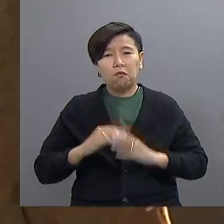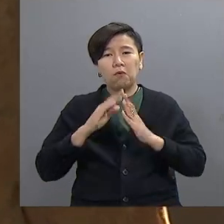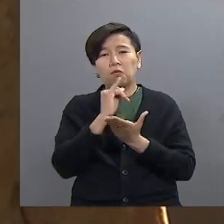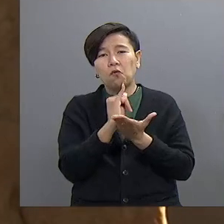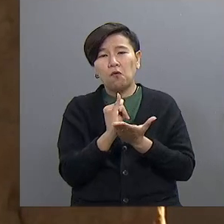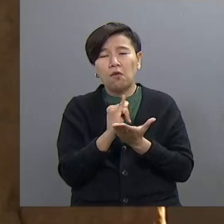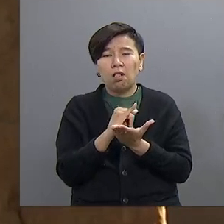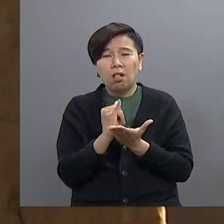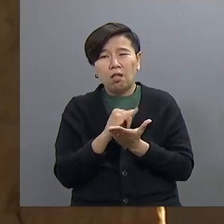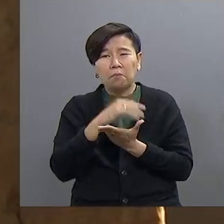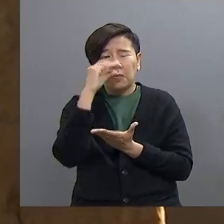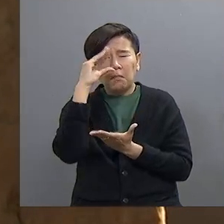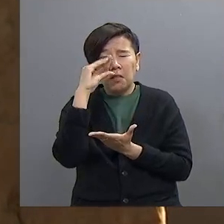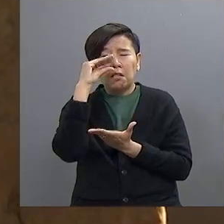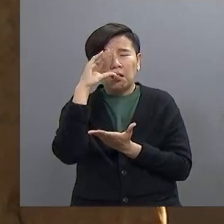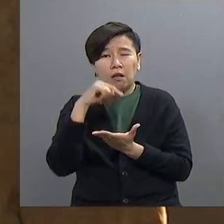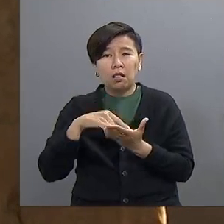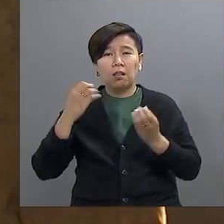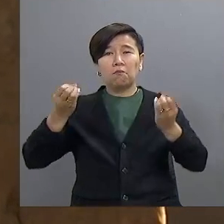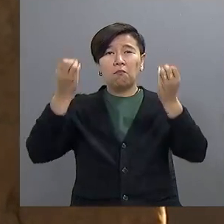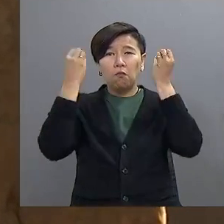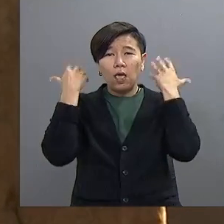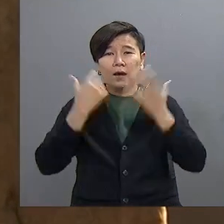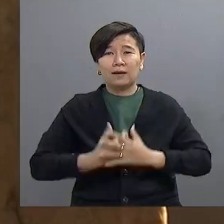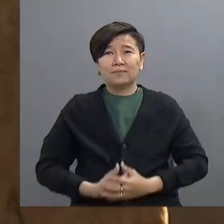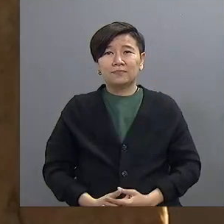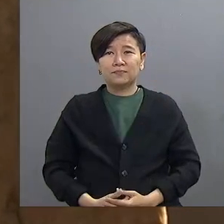เอง แล้วมีใครดูแลอยู่ครับตอนนี ้ลูก